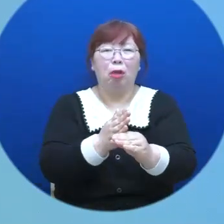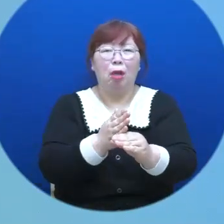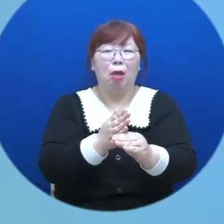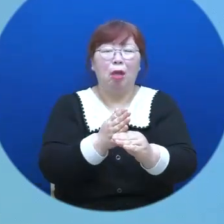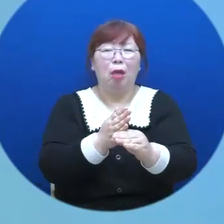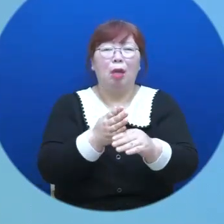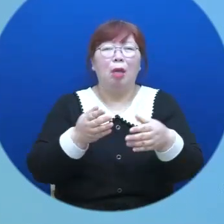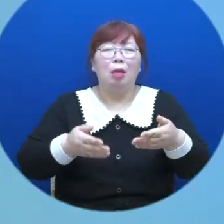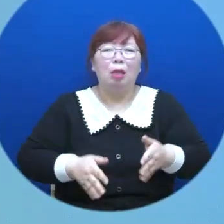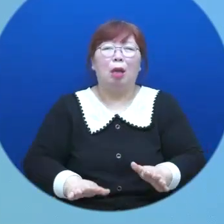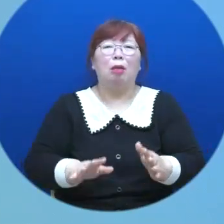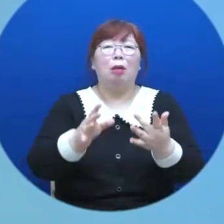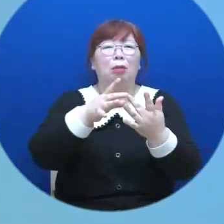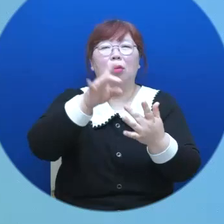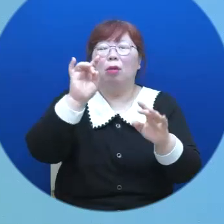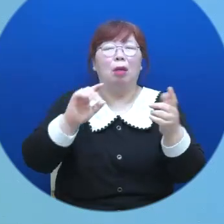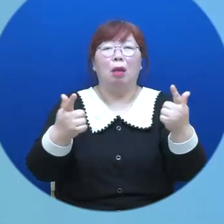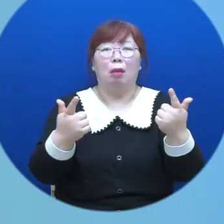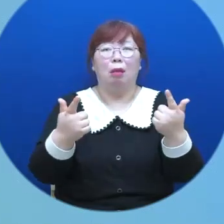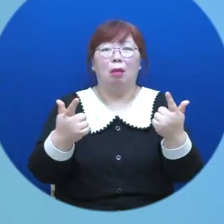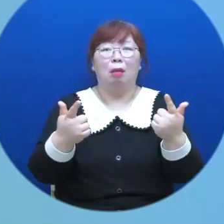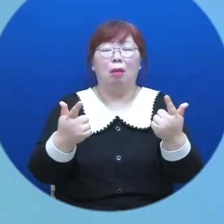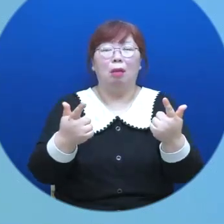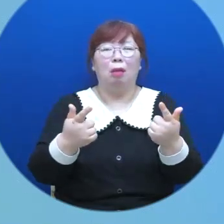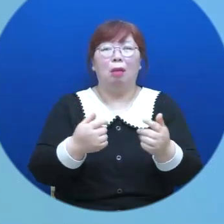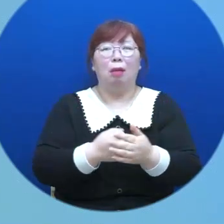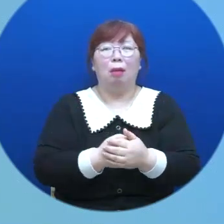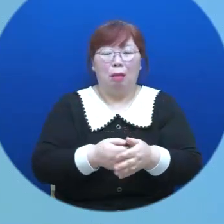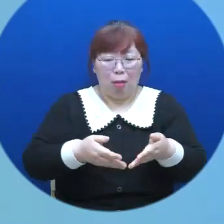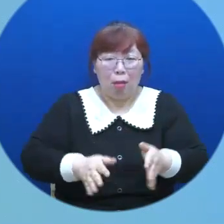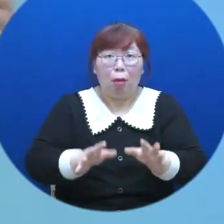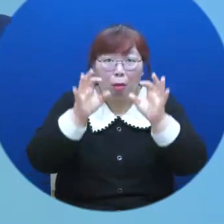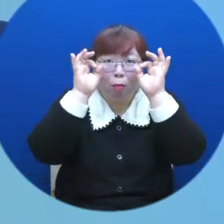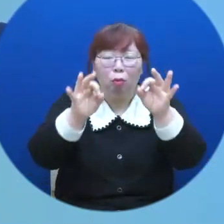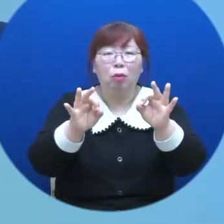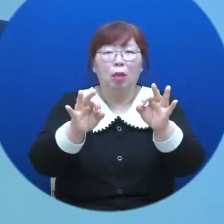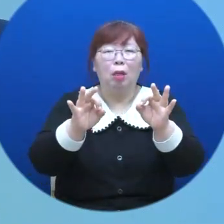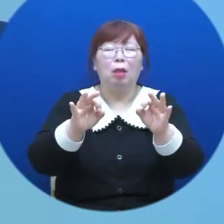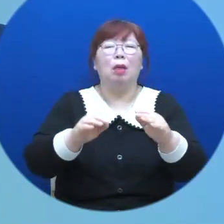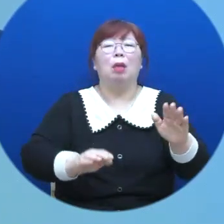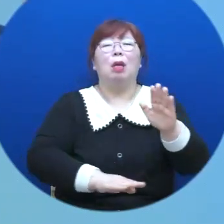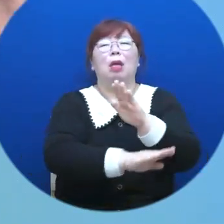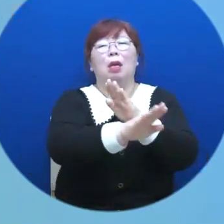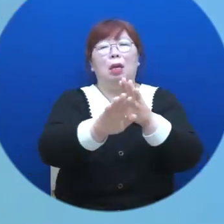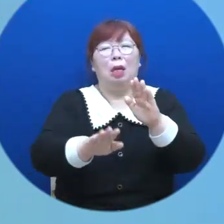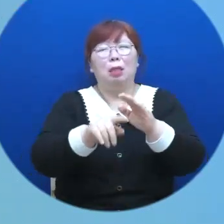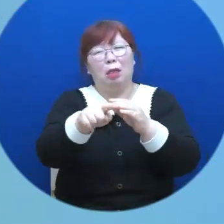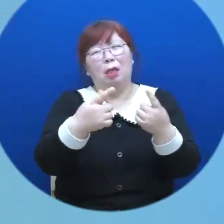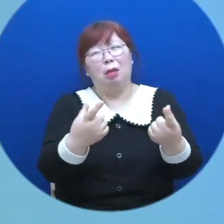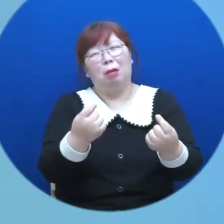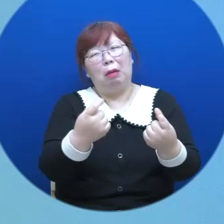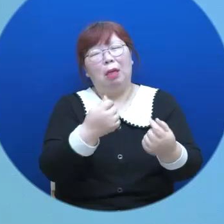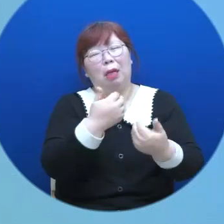걸 선택한 게 아니에요. 낳고 보니 가정이 이런 꼴인